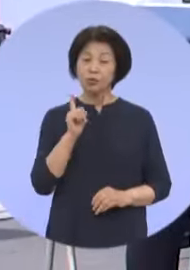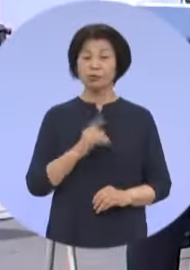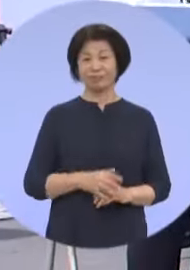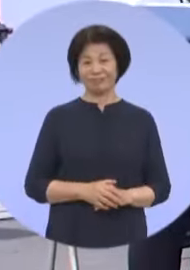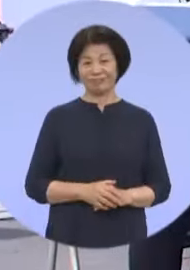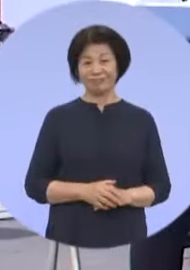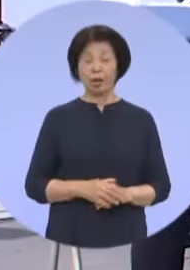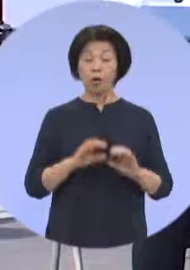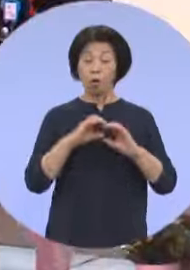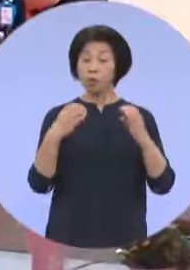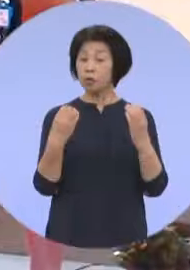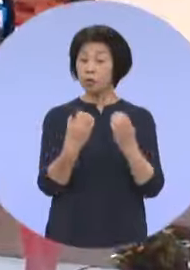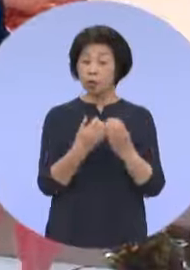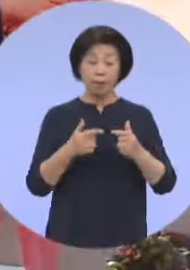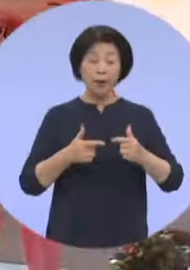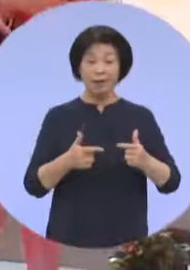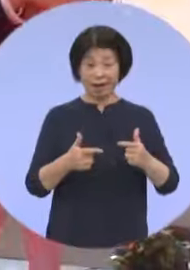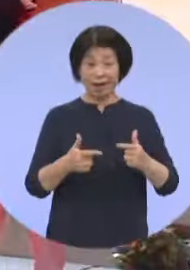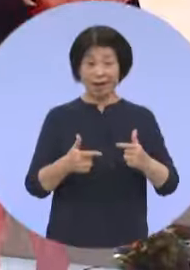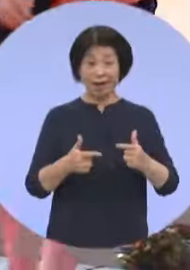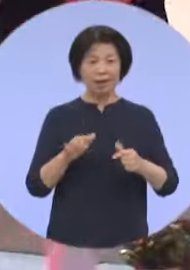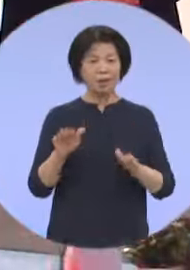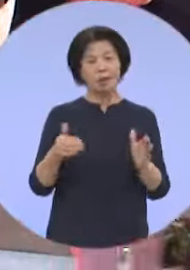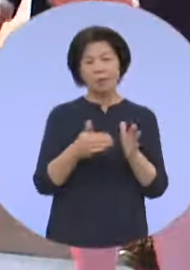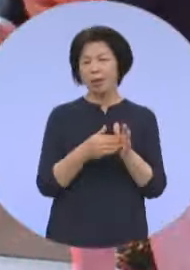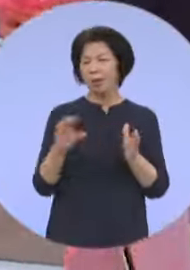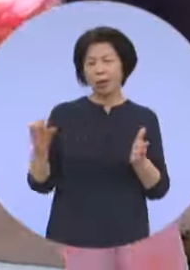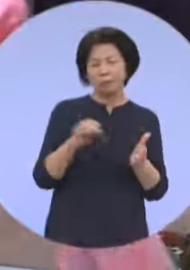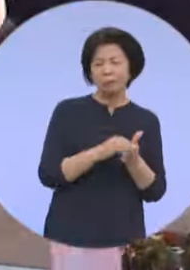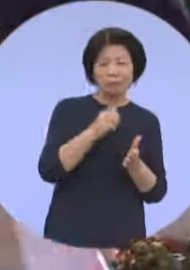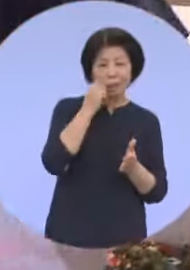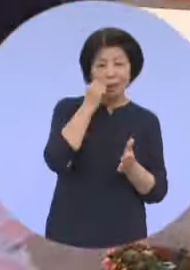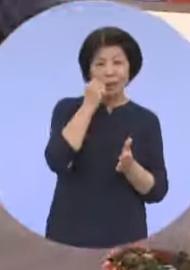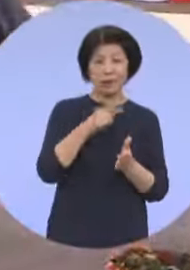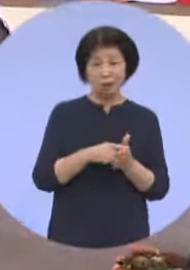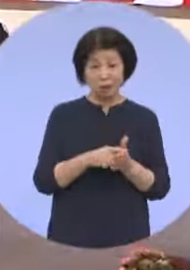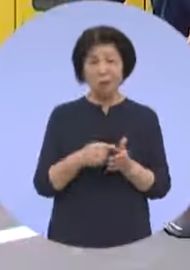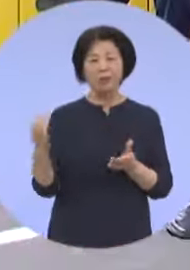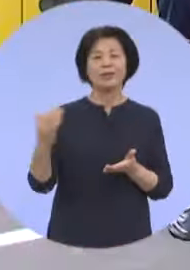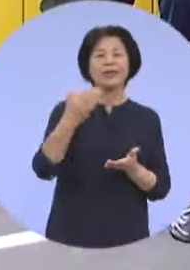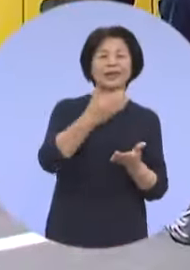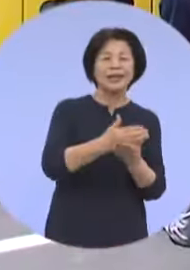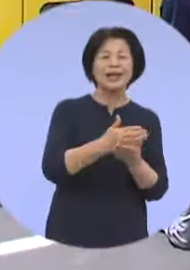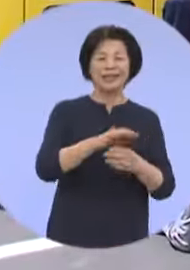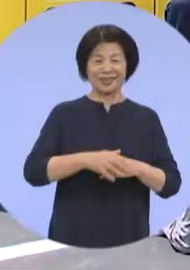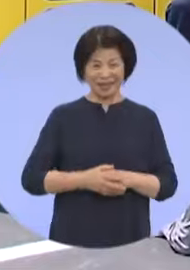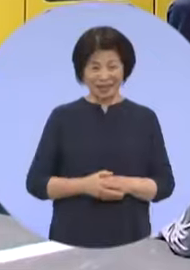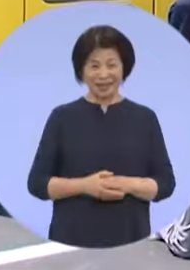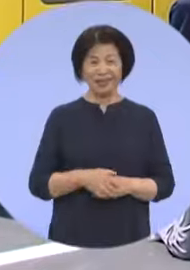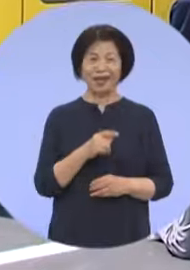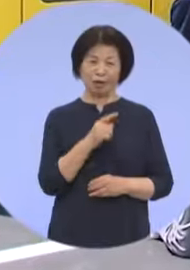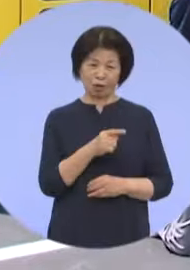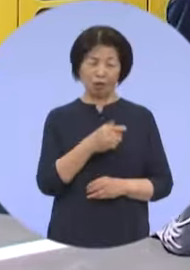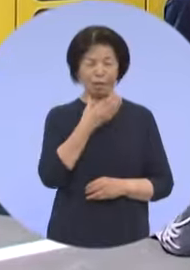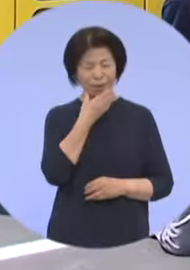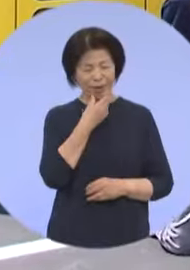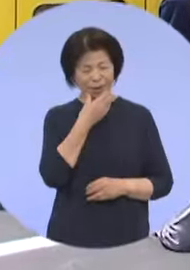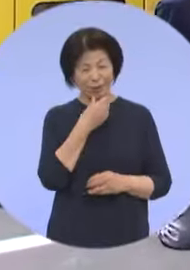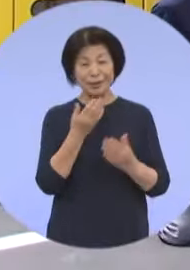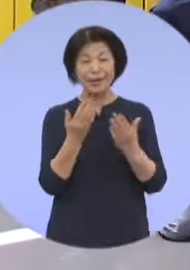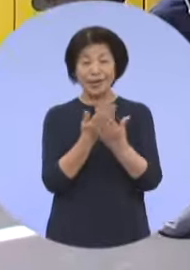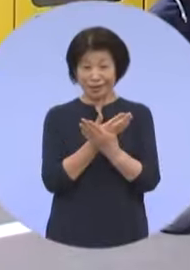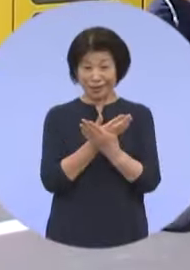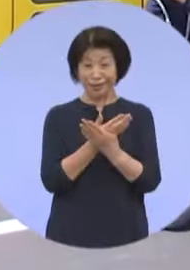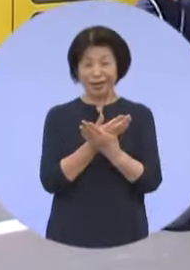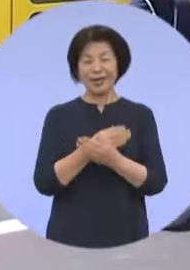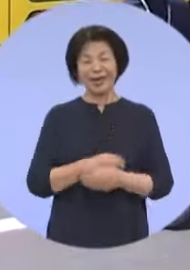コミュニティバスがね、このところにこう入ることができるようになりまして、大変こう利便性が、利用者にとっ